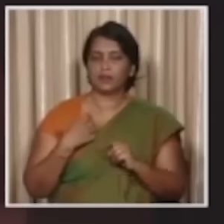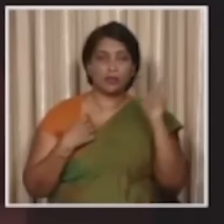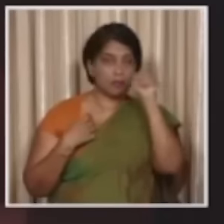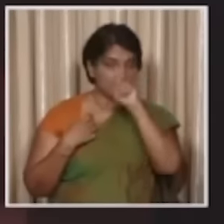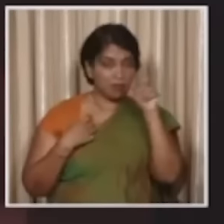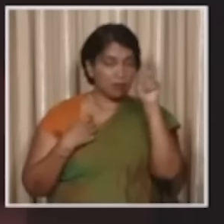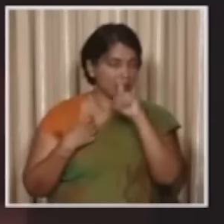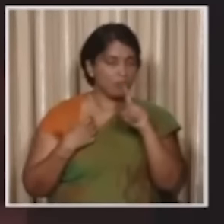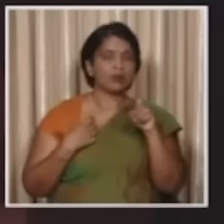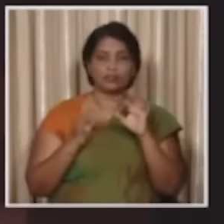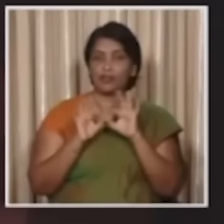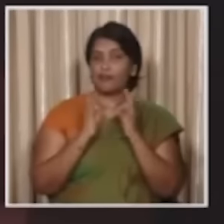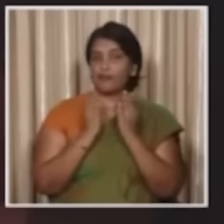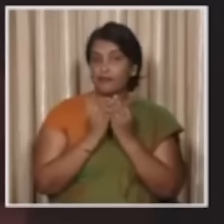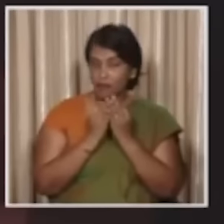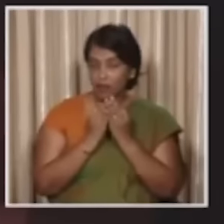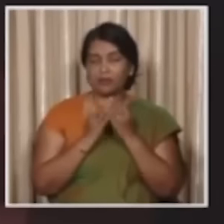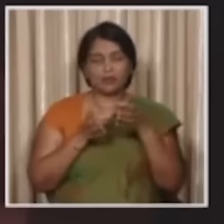මාසිකව කුටුම්බයක ආදායමෙන්